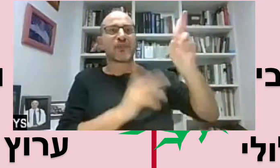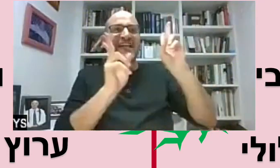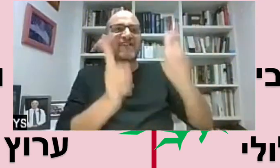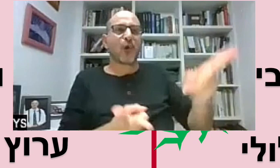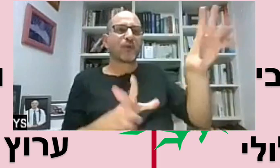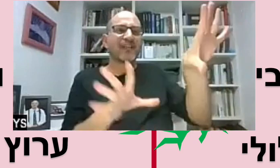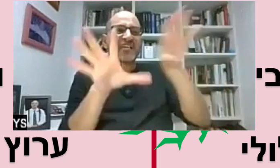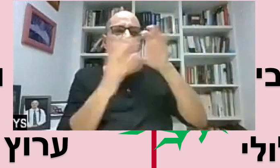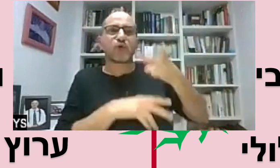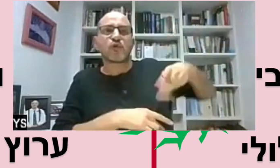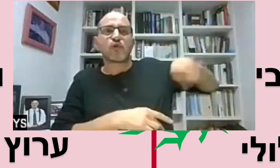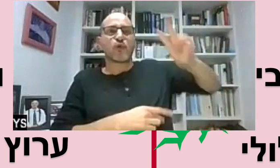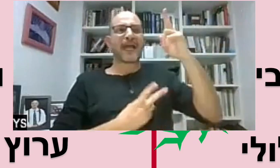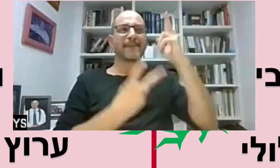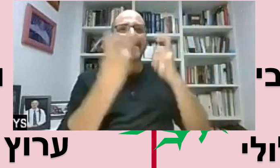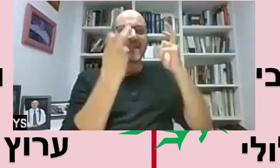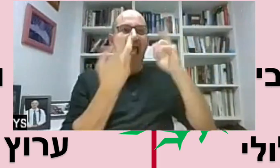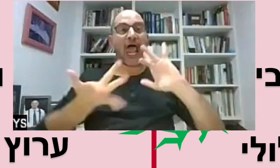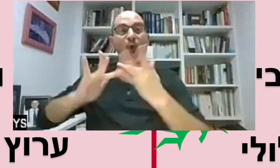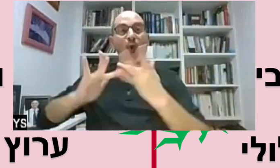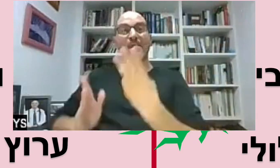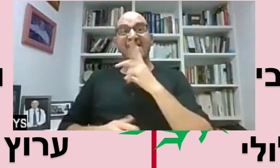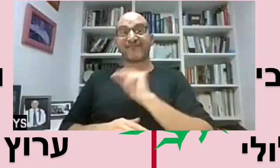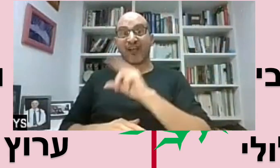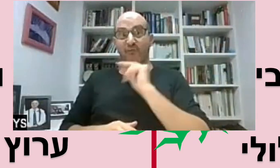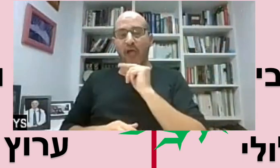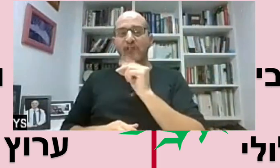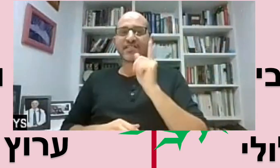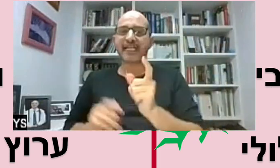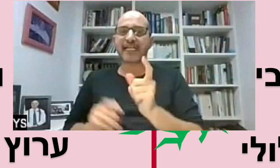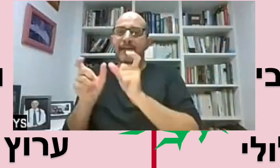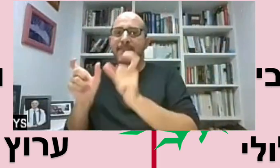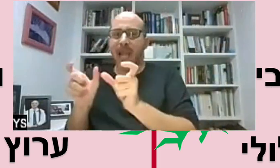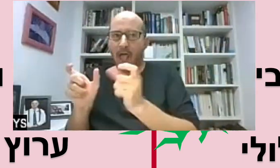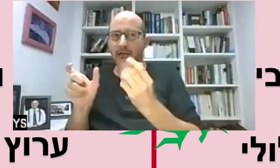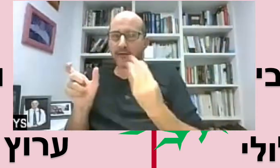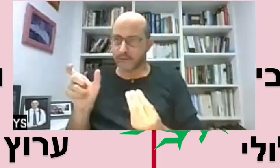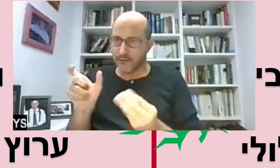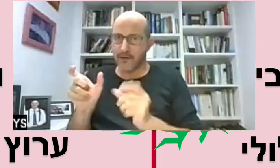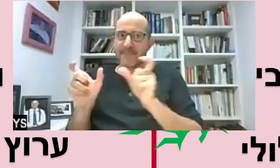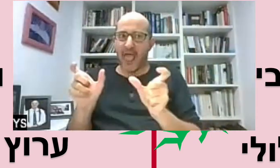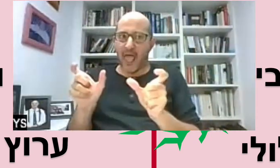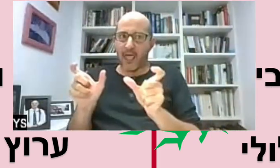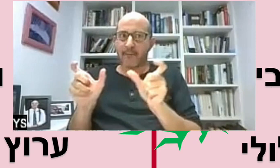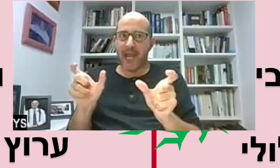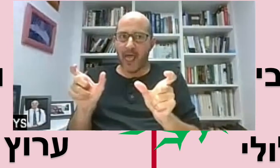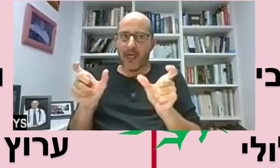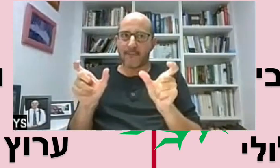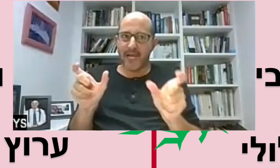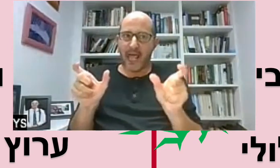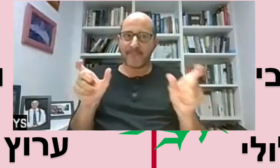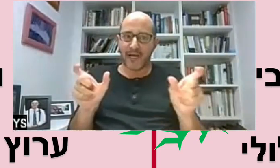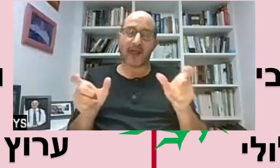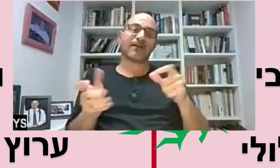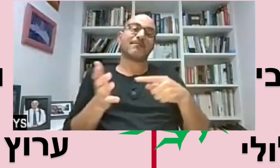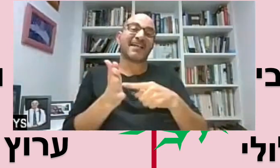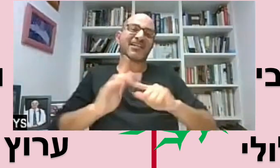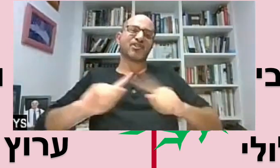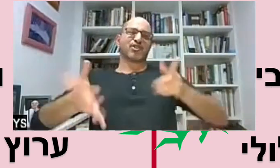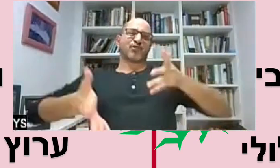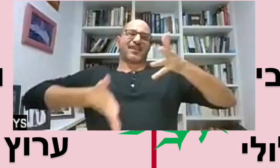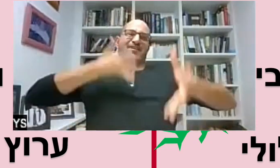המיקומים, אז זה יכול לקלוט יותר מידע לעומת שפה דבורה, שזה בעצם מילה, מילה, מילה, מילה, מילה,